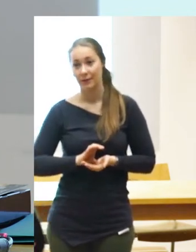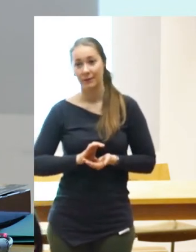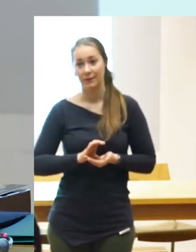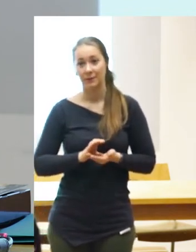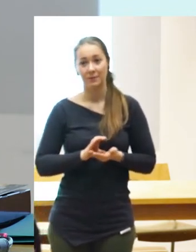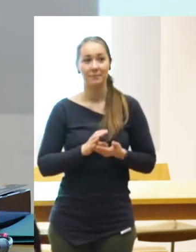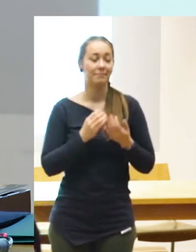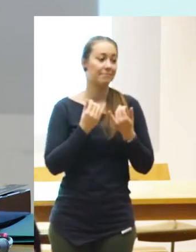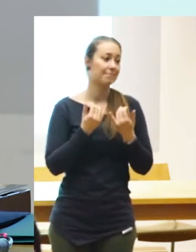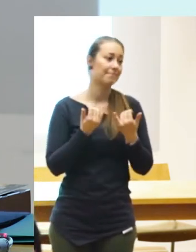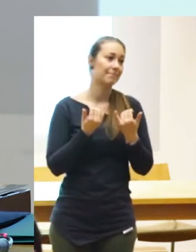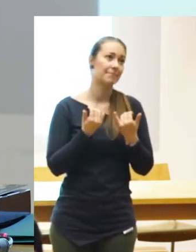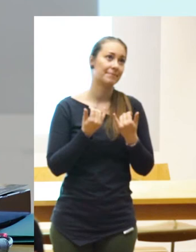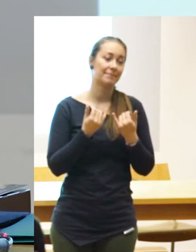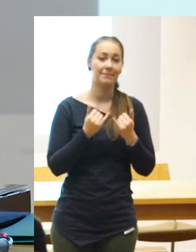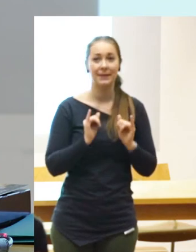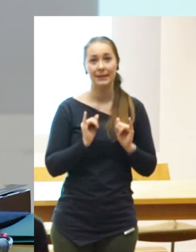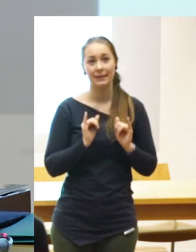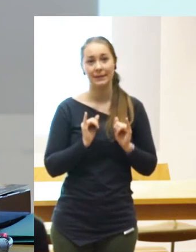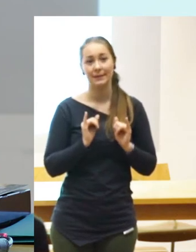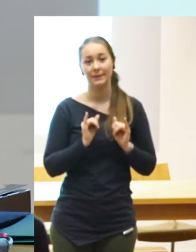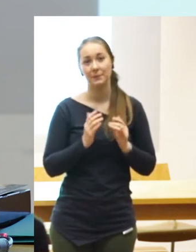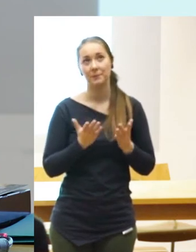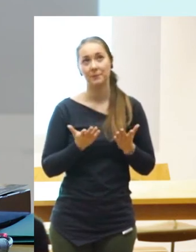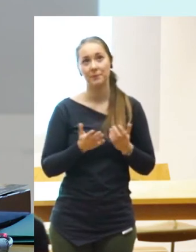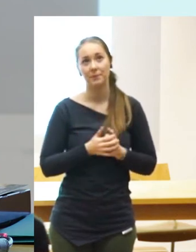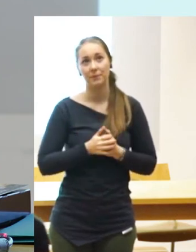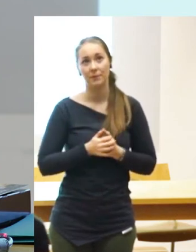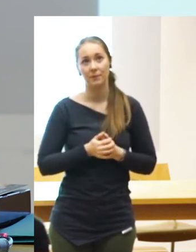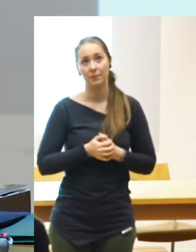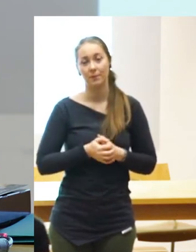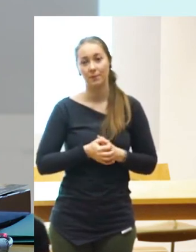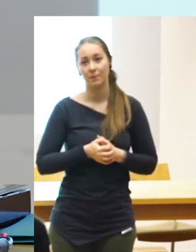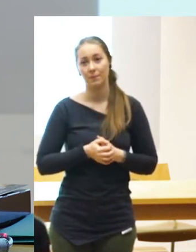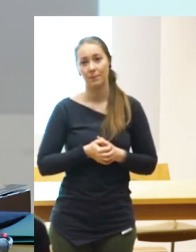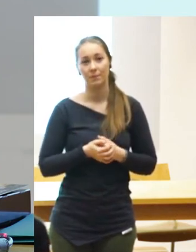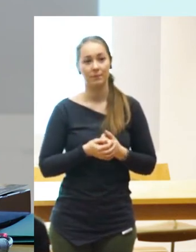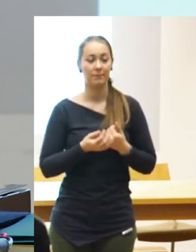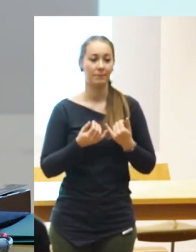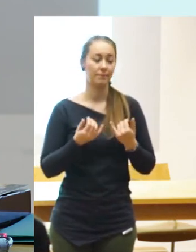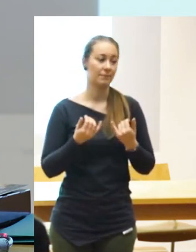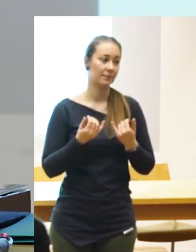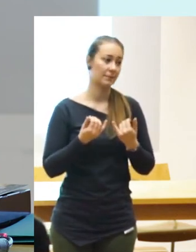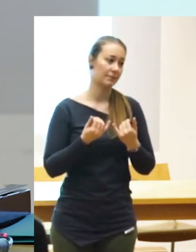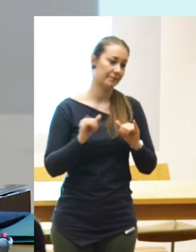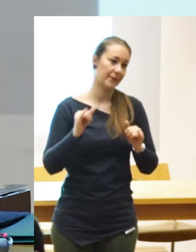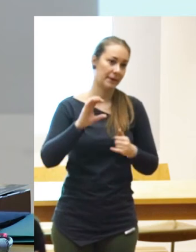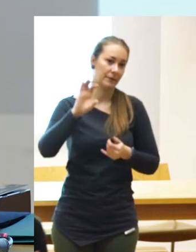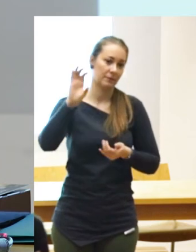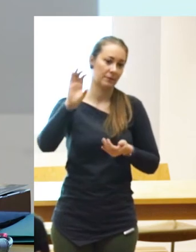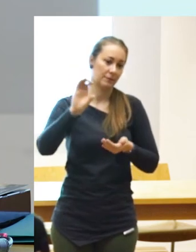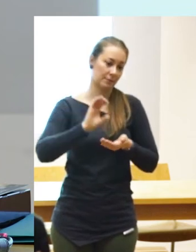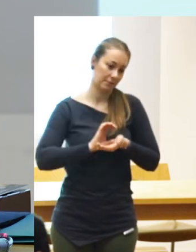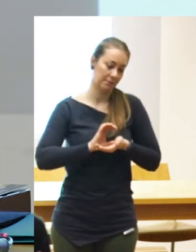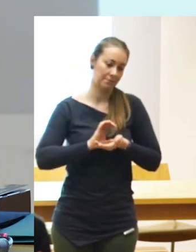minimálně symbolickém nebo nějakém praktickém vyjádření toho statusu v rámci třetího